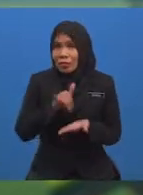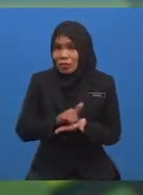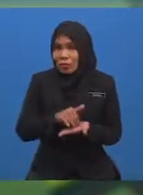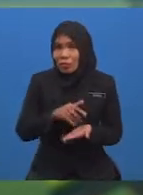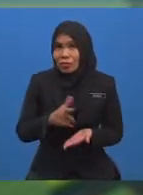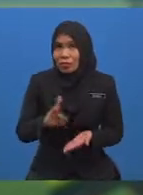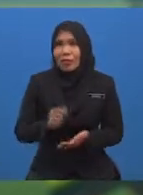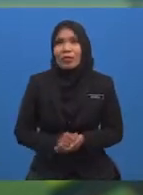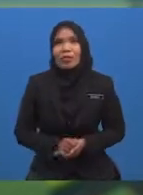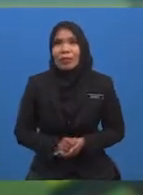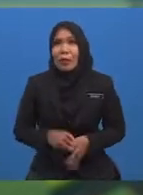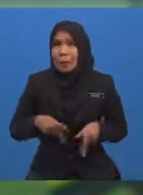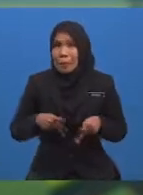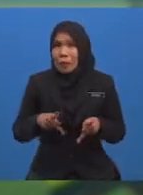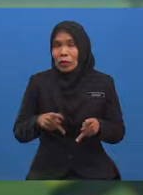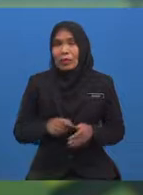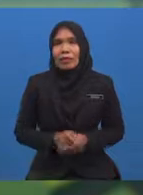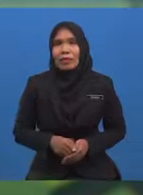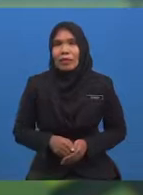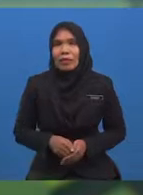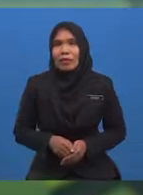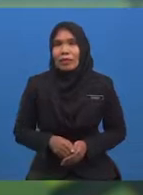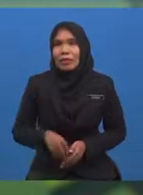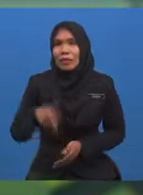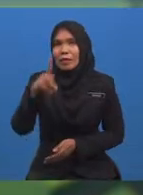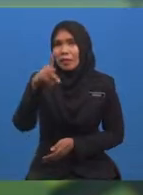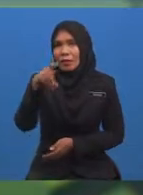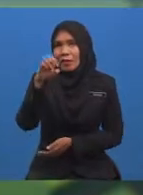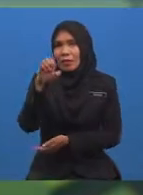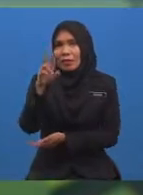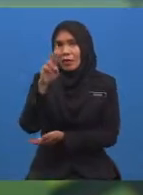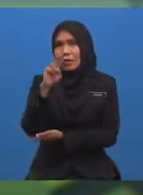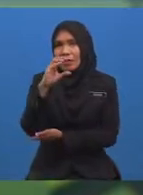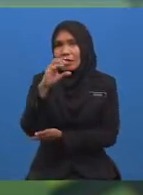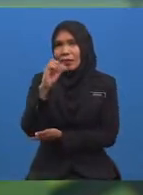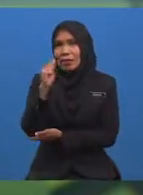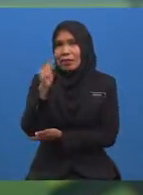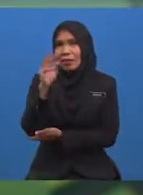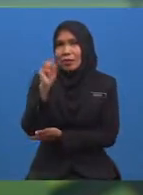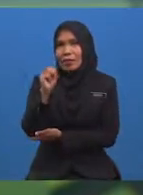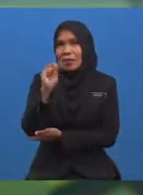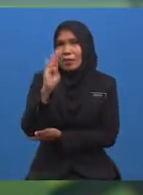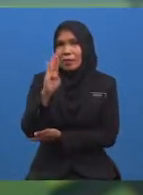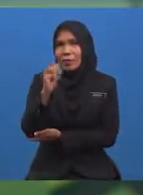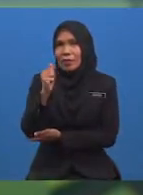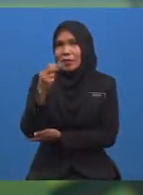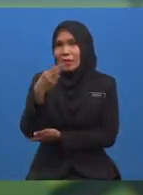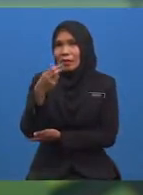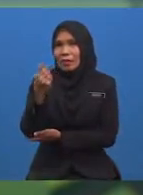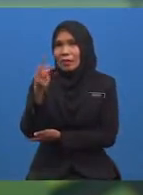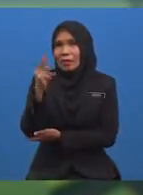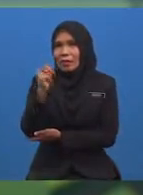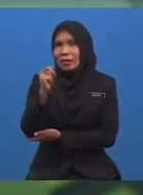biji benih yang berlaku bagi sesuatu tumbuhan. Oleh itu,